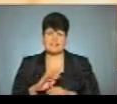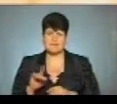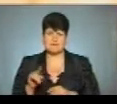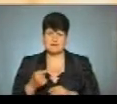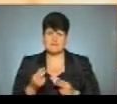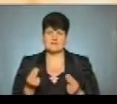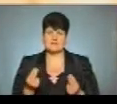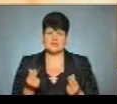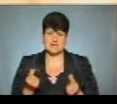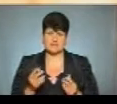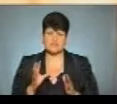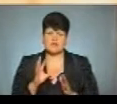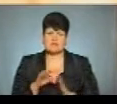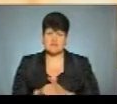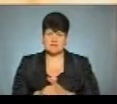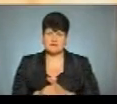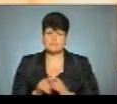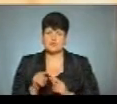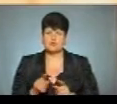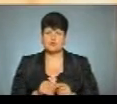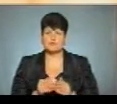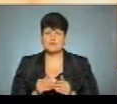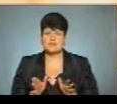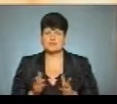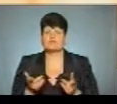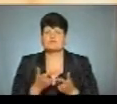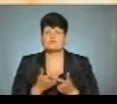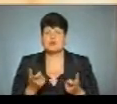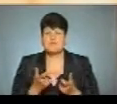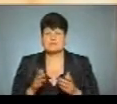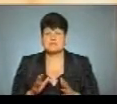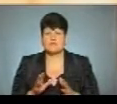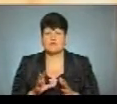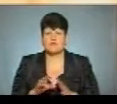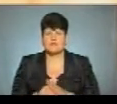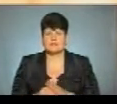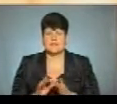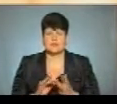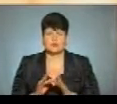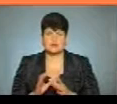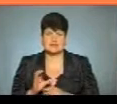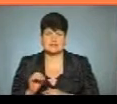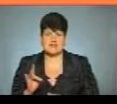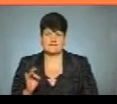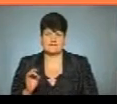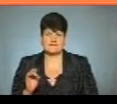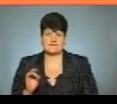вимагають фінансових вливань для того, щоб відкрити якусь інформацію чи запровадити якийсь електронний сервіс.